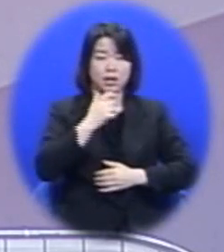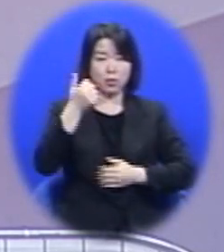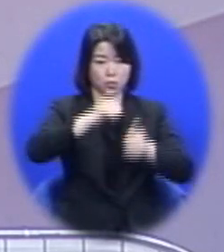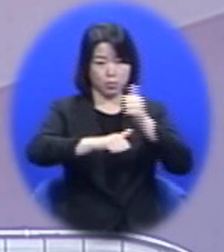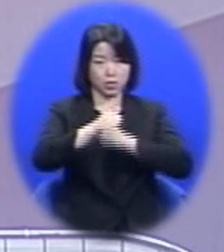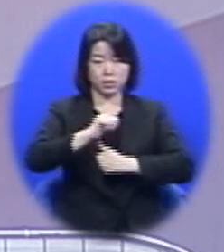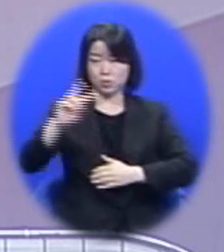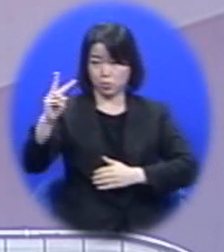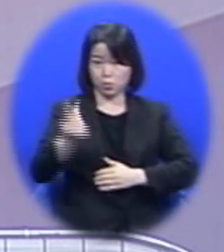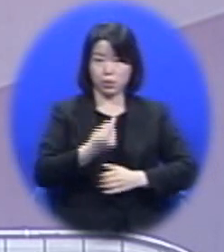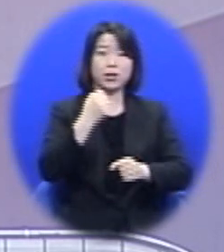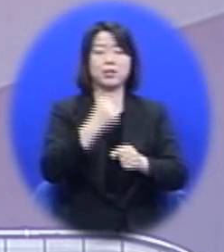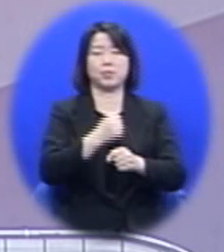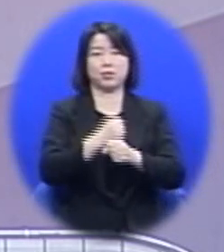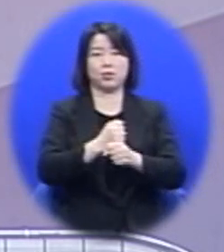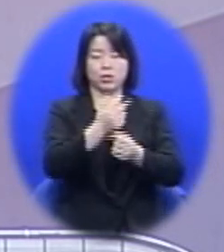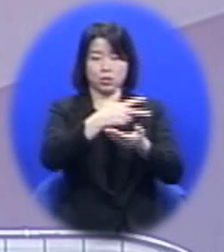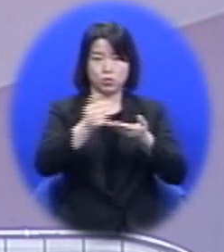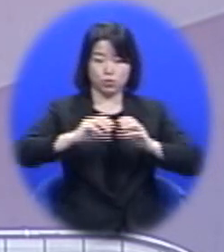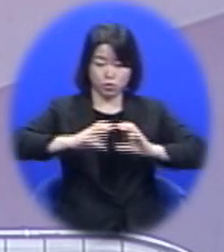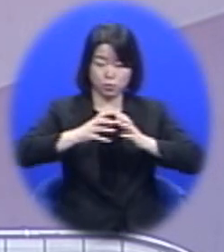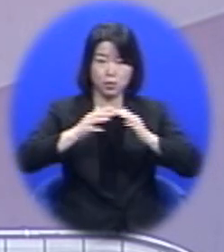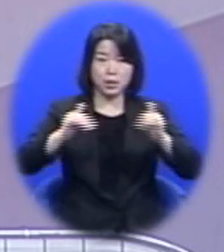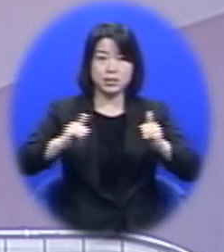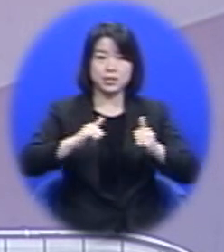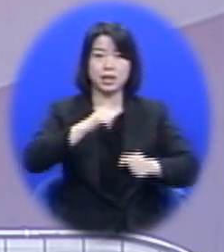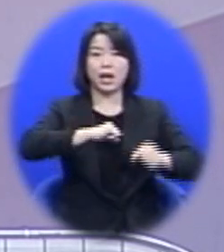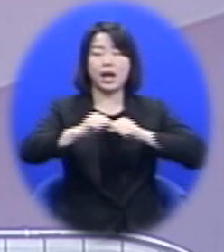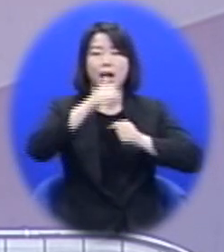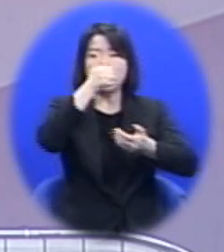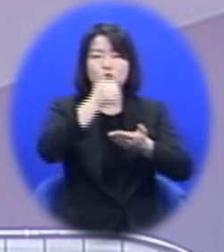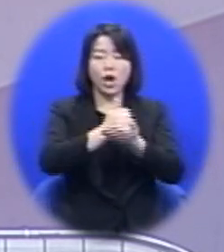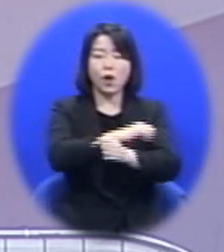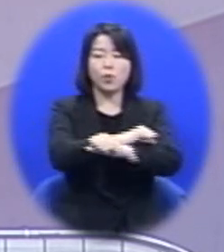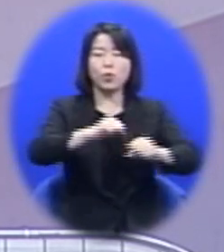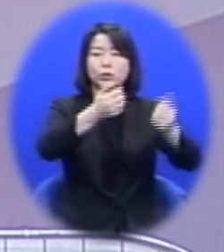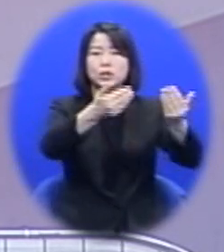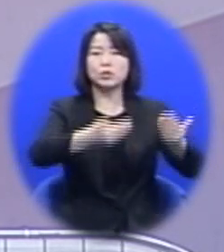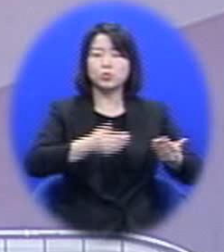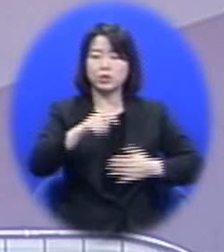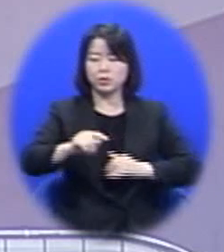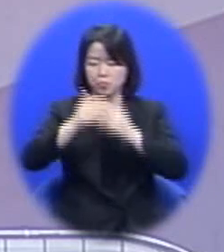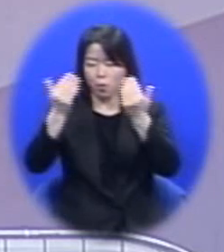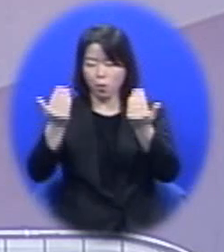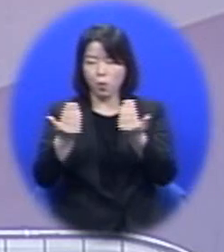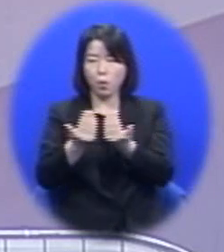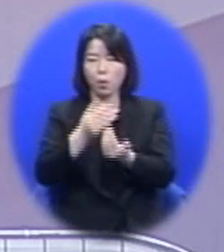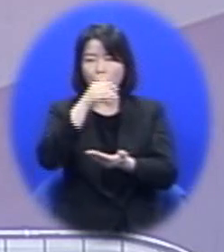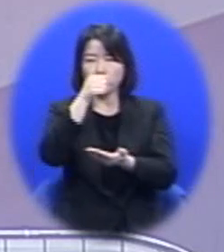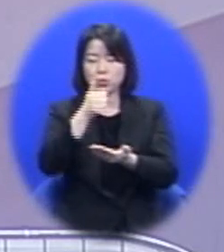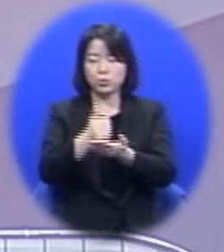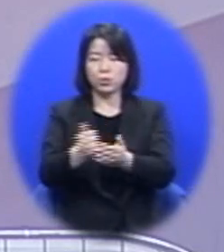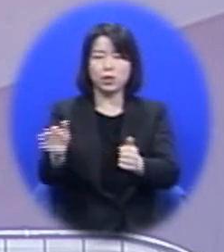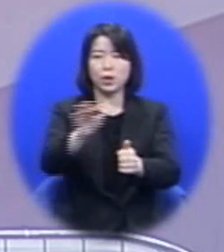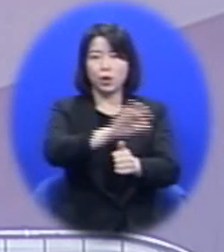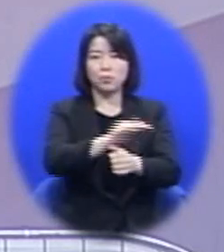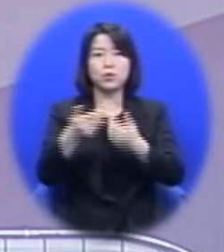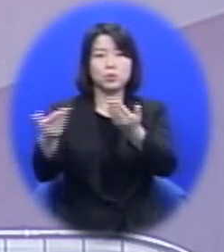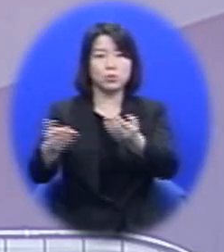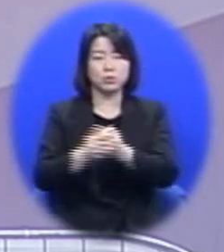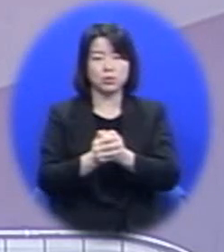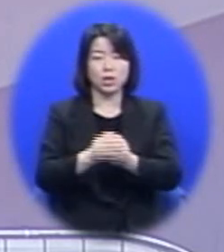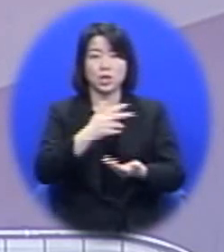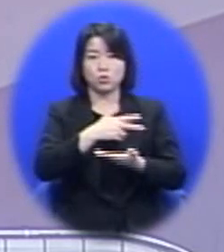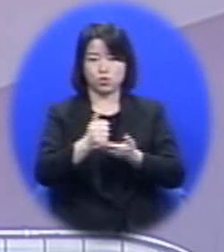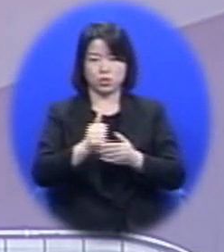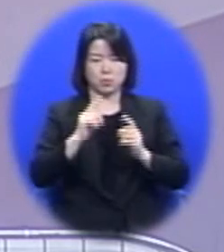하셨습니다. 주님의 백성들이 지은 죄악을 용서해 주시며 그 모든 죄를 덮어 주셨습니다. 주님의